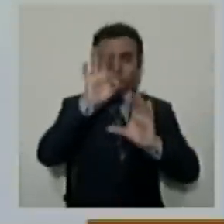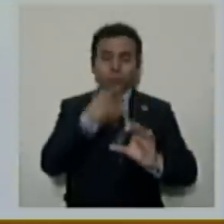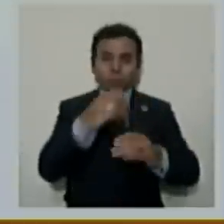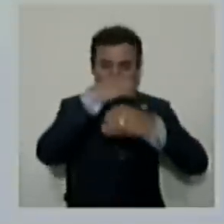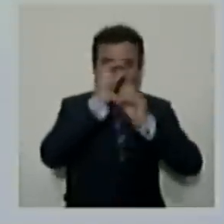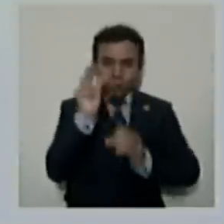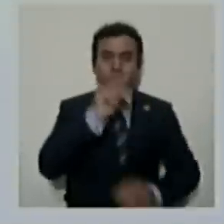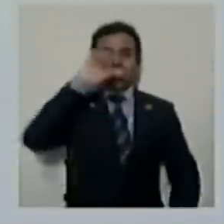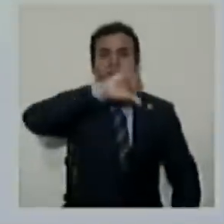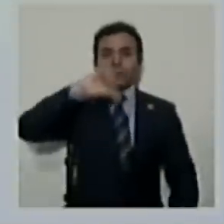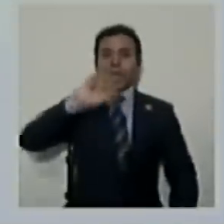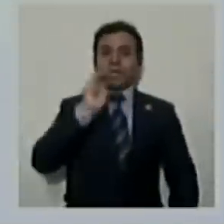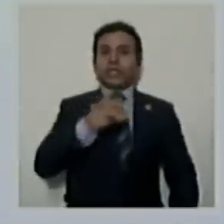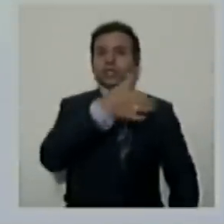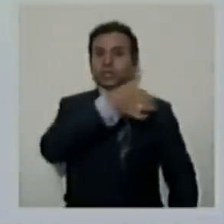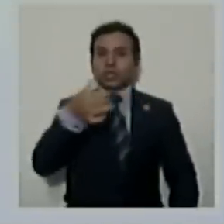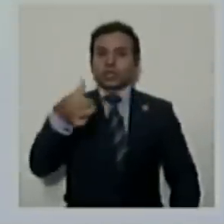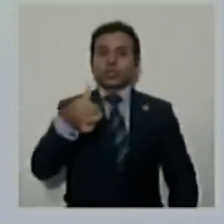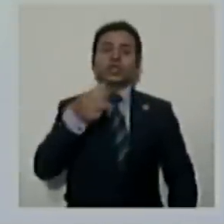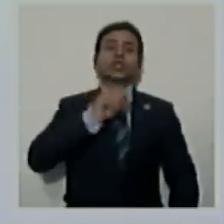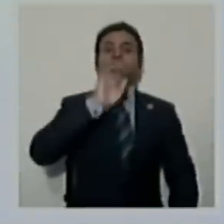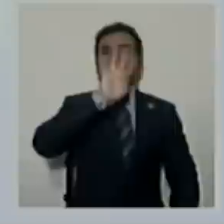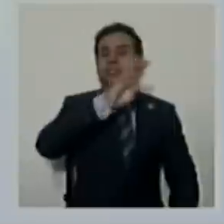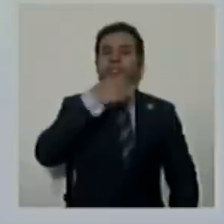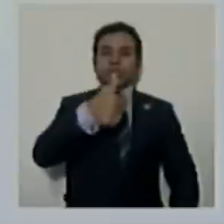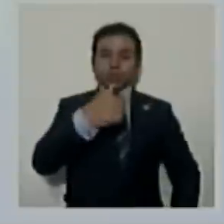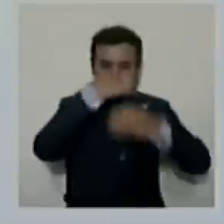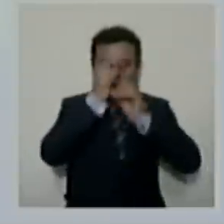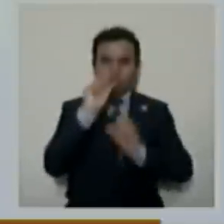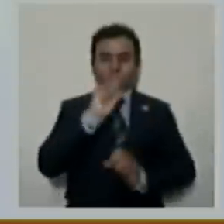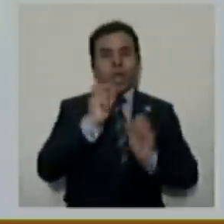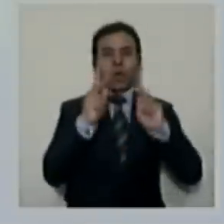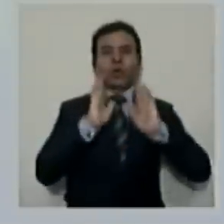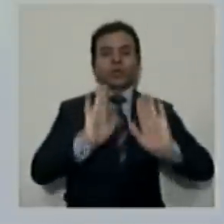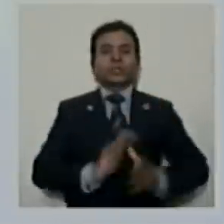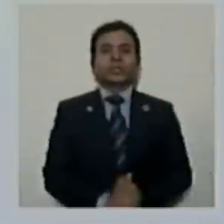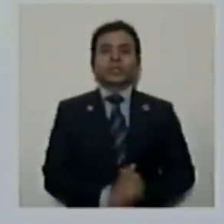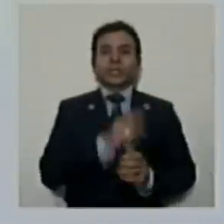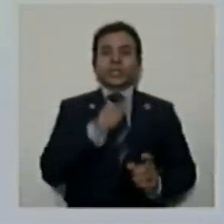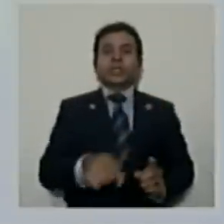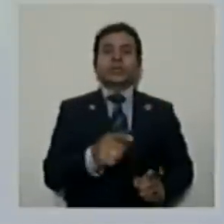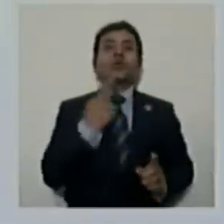9.28% বেশি, এবং এ পর্যন্ত নমুনা পরীক্ষা হয়েছে